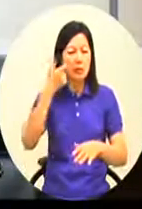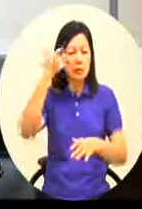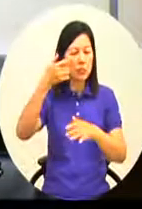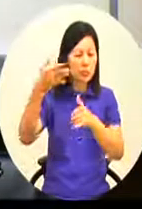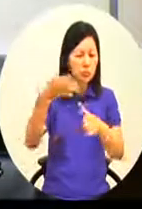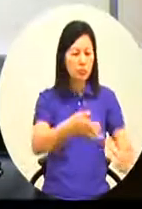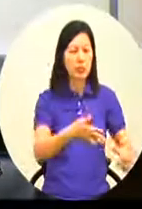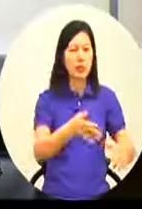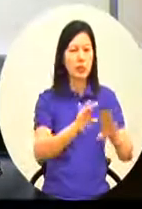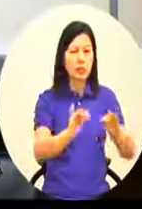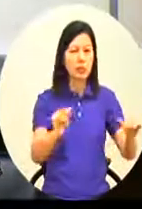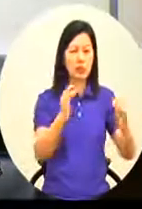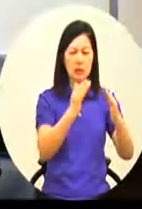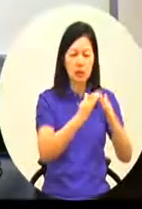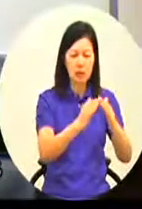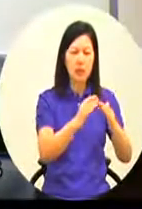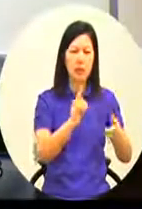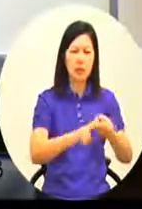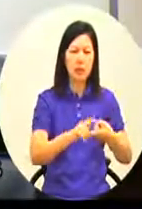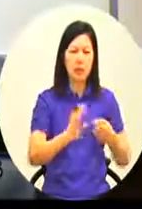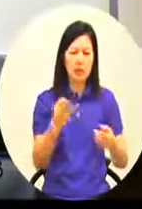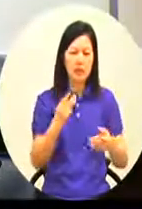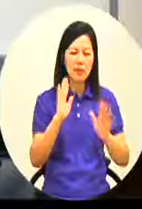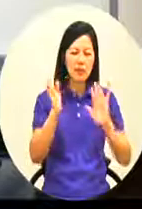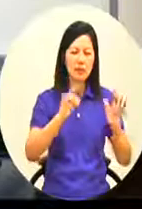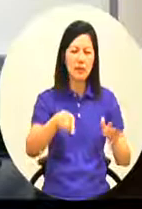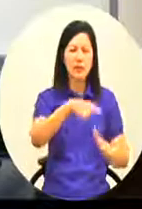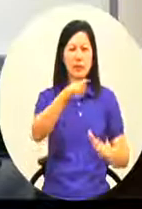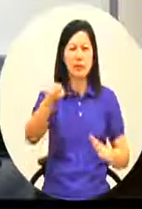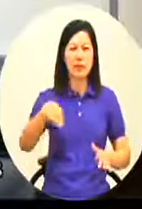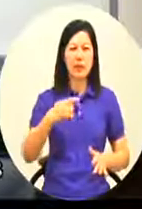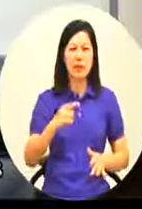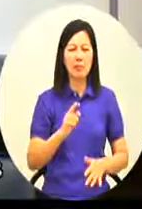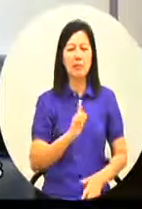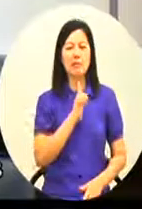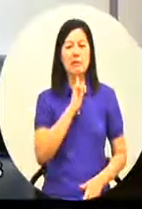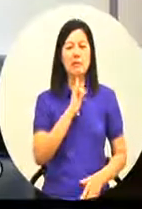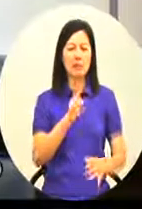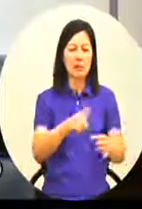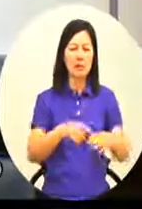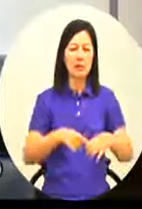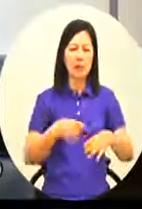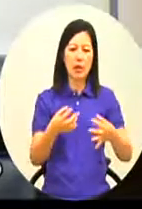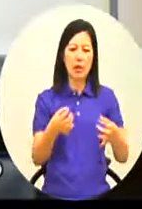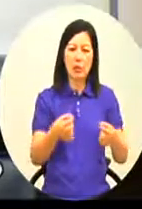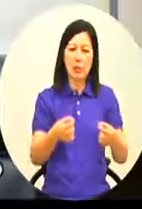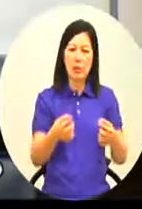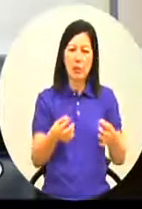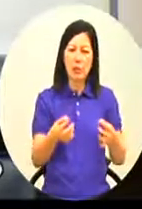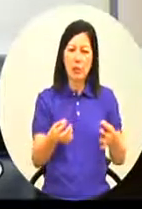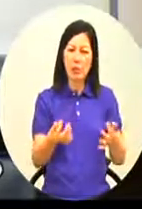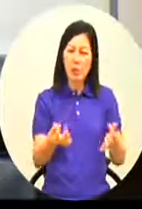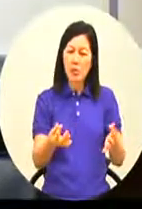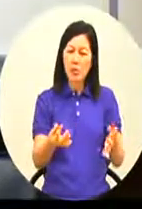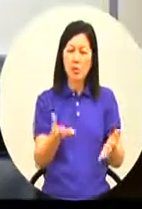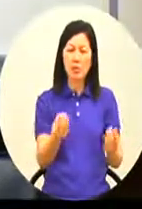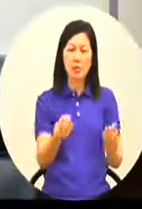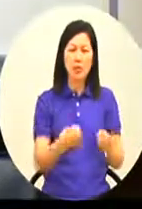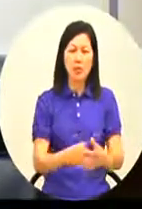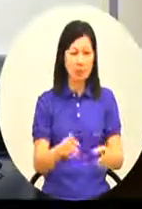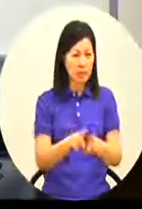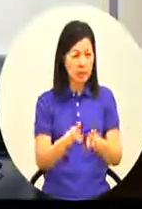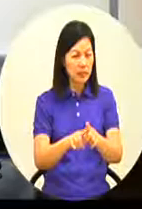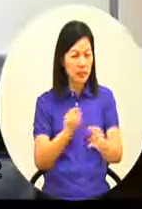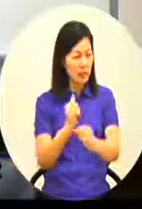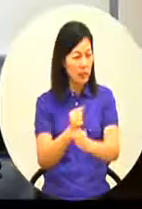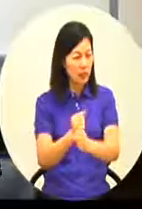也毋过呢，这个囝儿是说，无一定就是足够趁钱的， 哦，他也许他是只是一个一般的上班